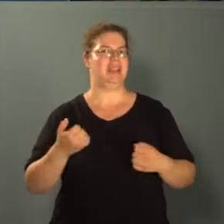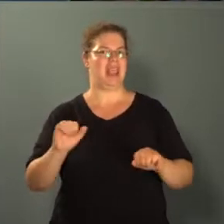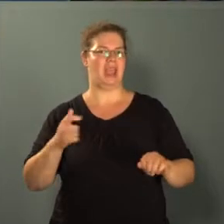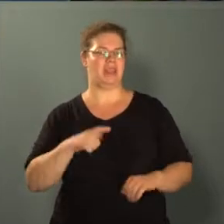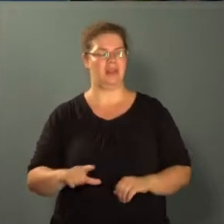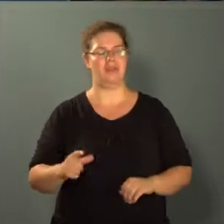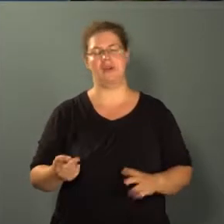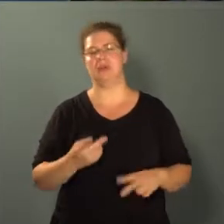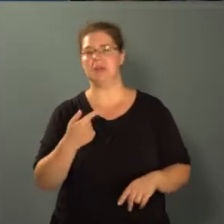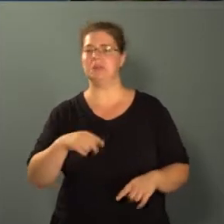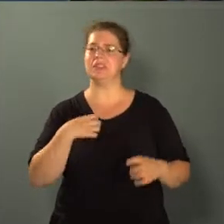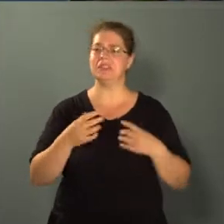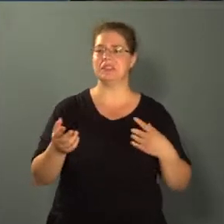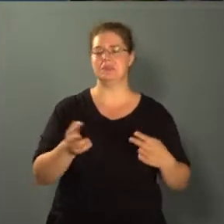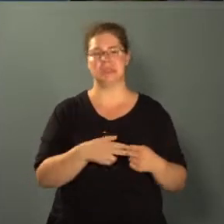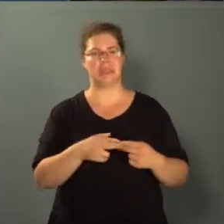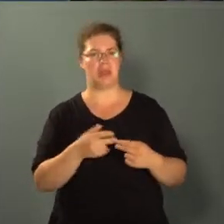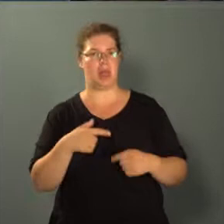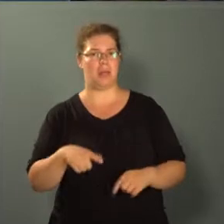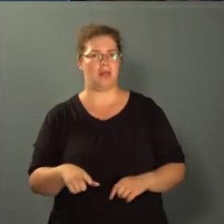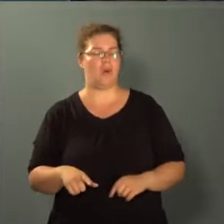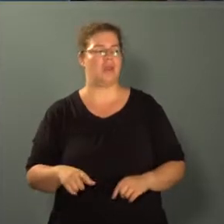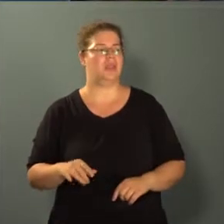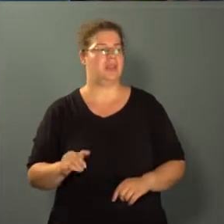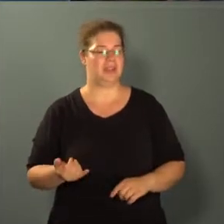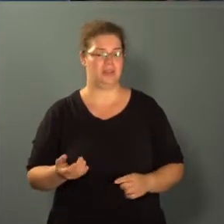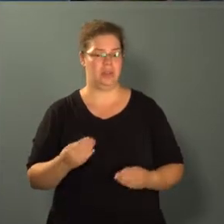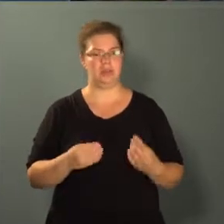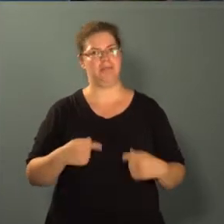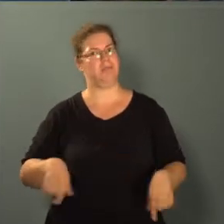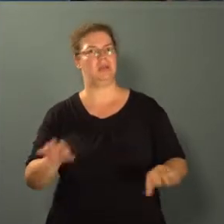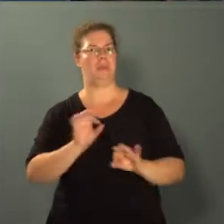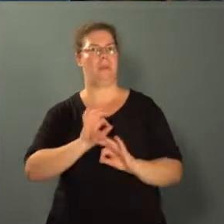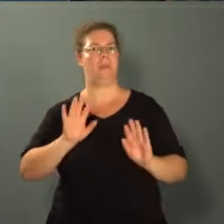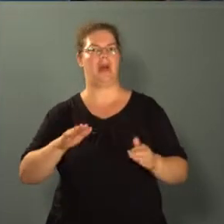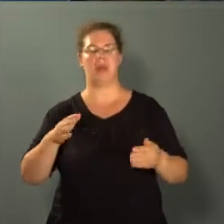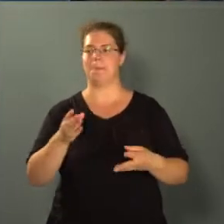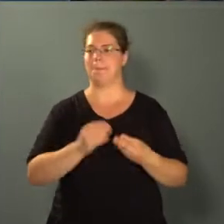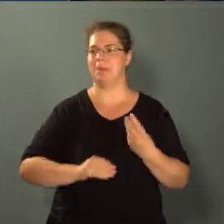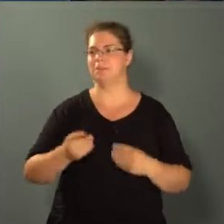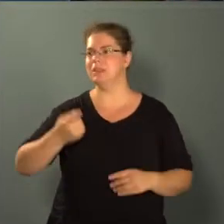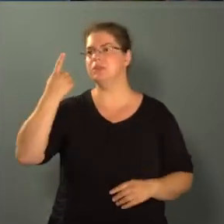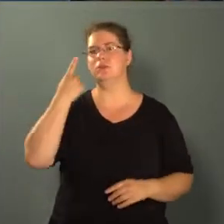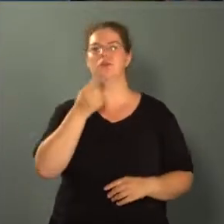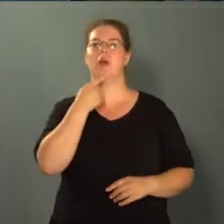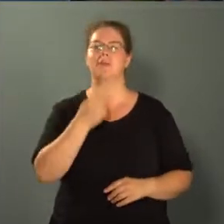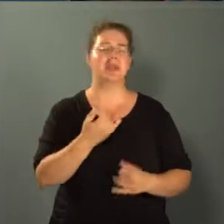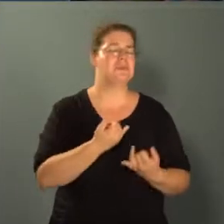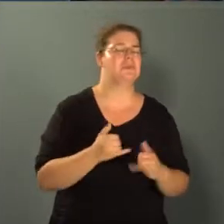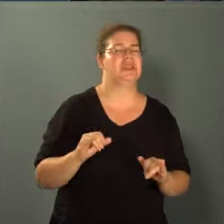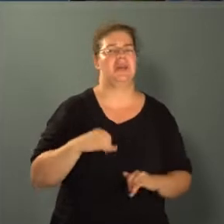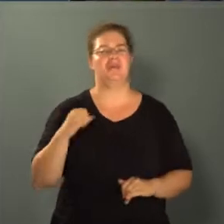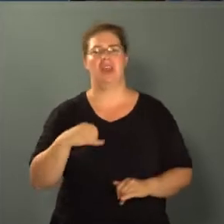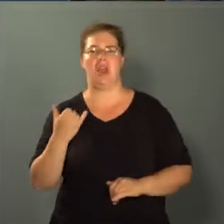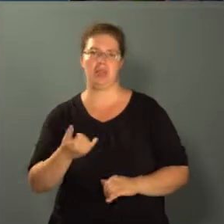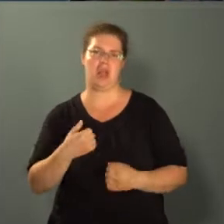volt. Főleg mi színpad közelben voltunk, ezért mi jobban megnyilvánultunk, mert mi el tudtuk mondani, de akkor minden fiatal